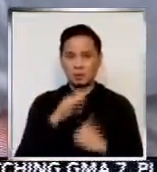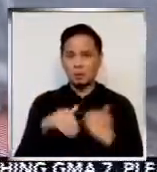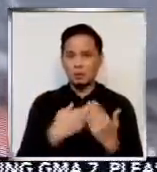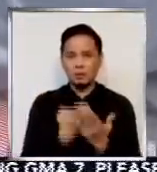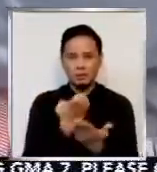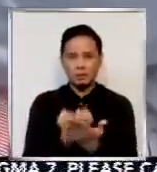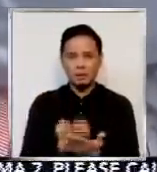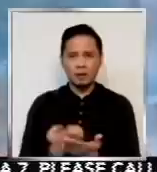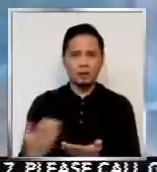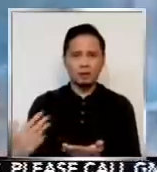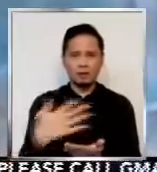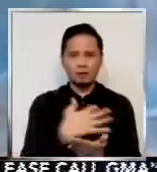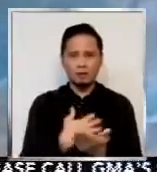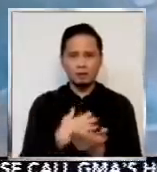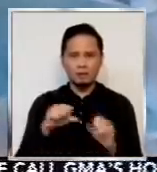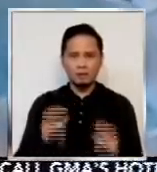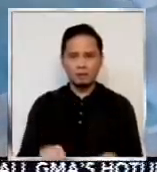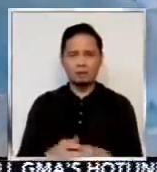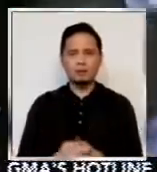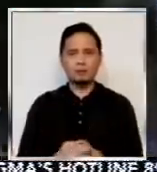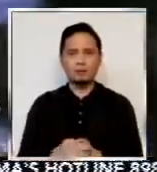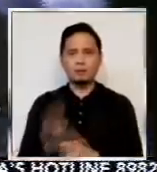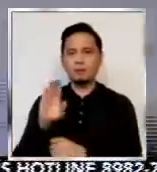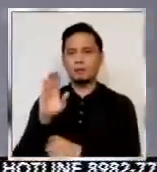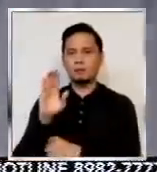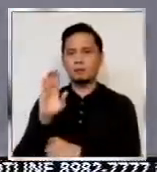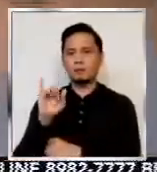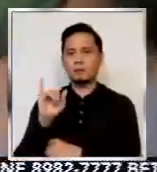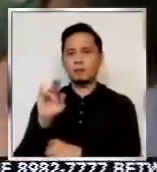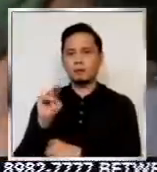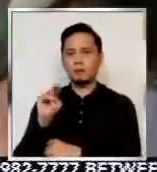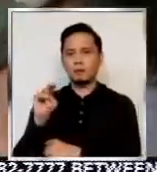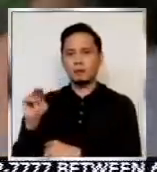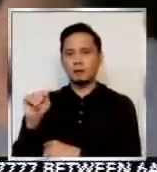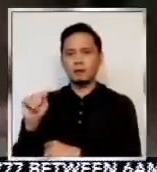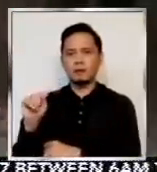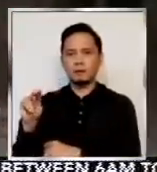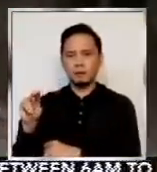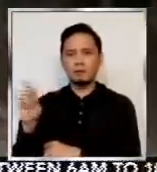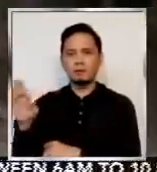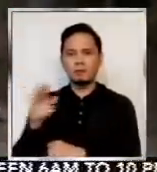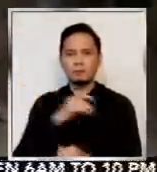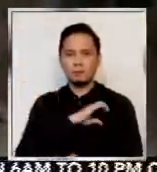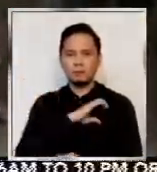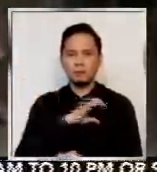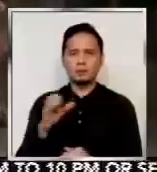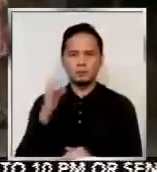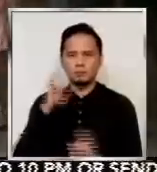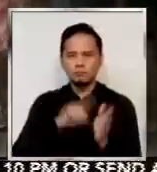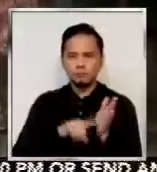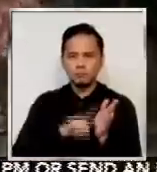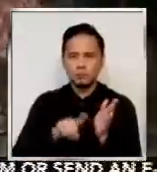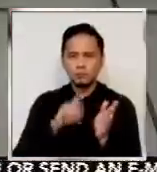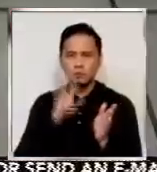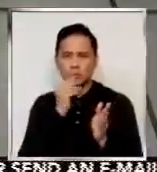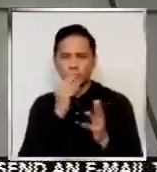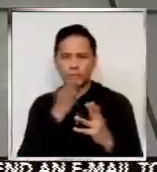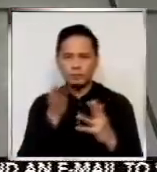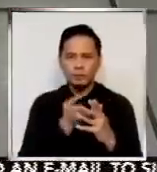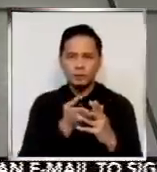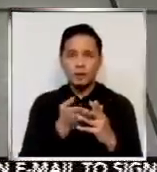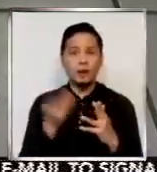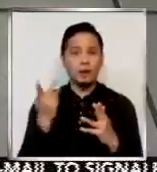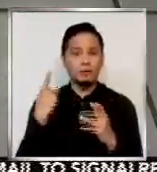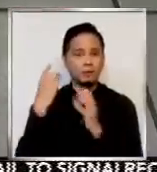na ng Binyan Police ang posibleng maging pananagutan ni Geolisan at bayaw na si Pagal. May mga nakabili rin daw ng mga una na ito sa